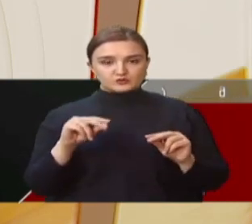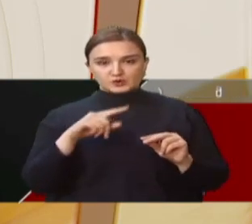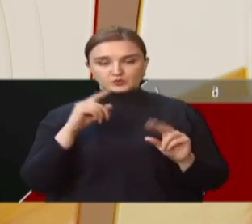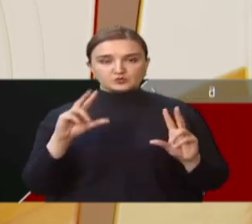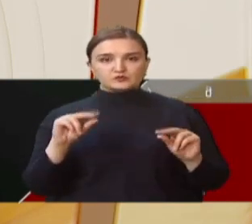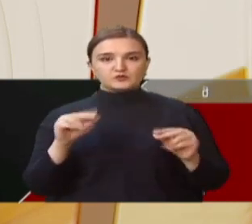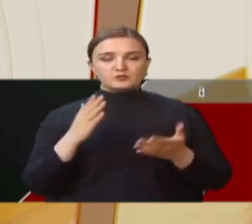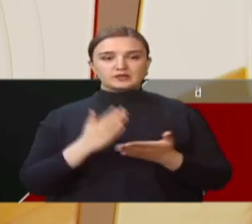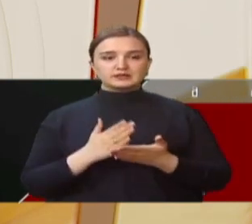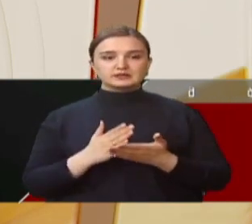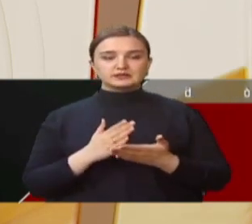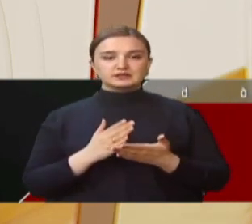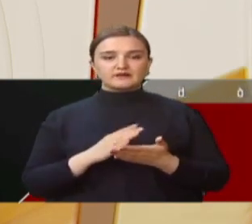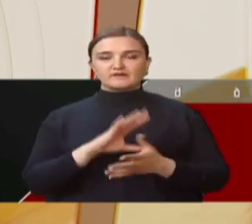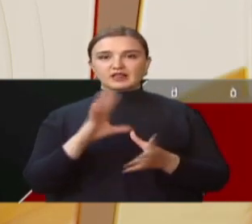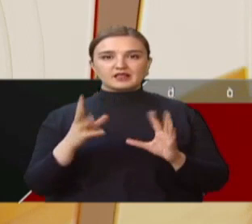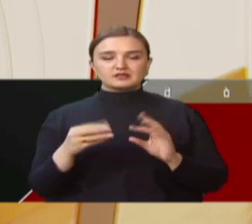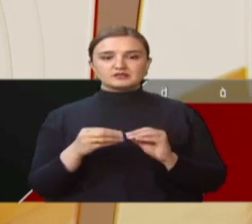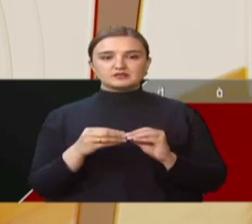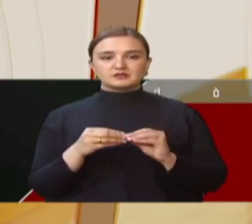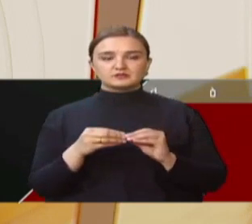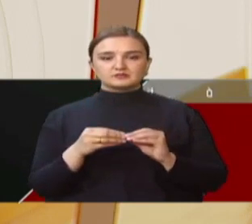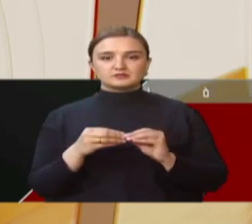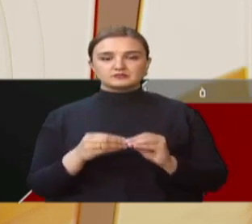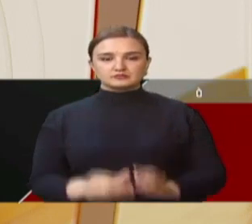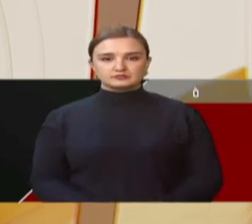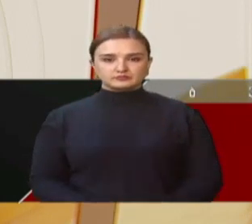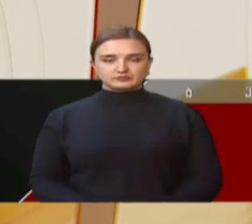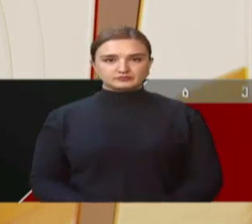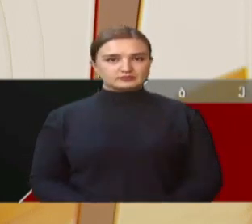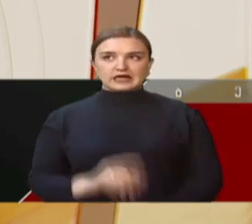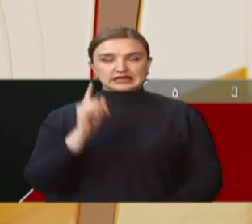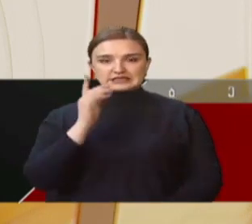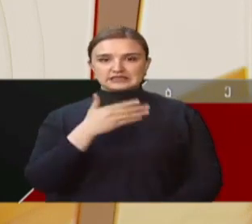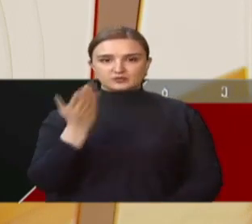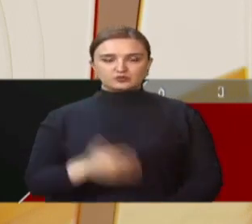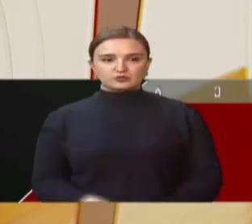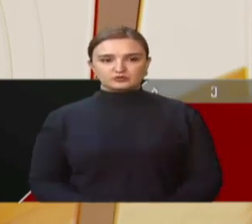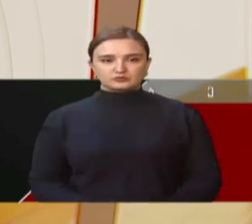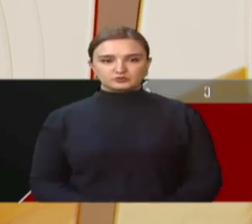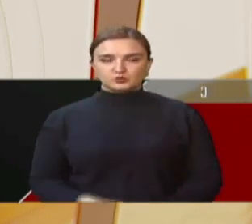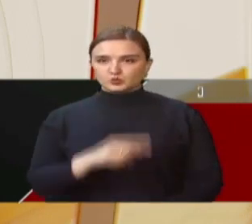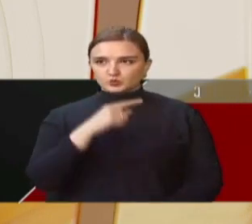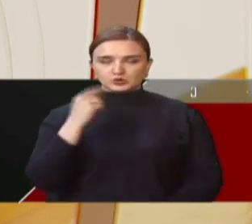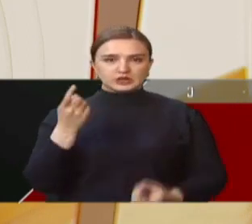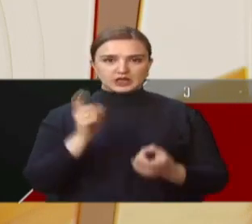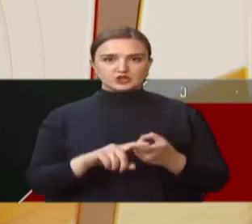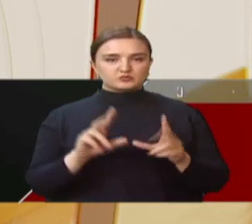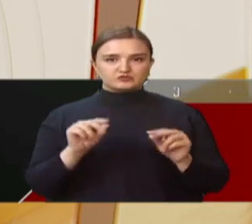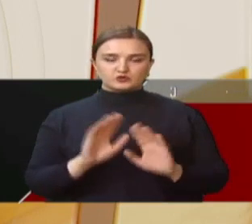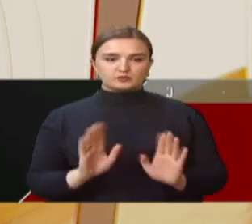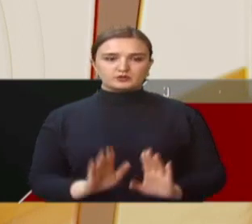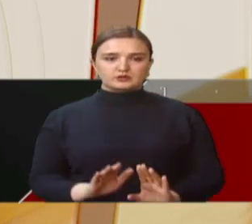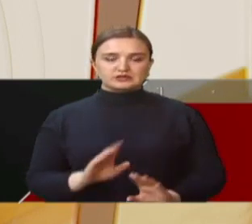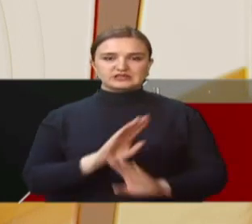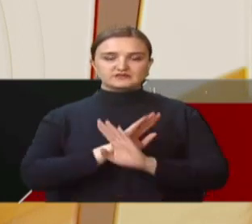îmi știu doba, aris, hoileze, aset cu atât. Arasebul, oximorini, arasebul, ruseti, asociat de baram și doba asta.